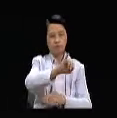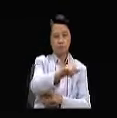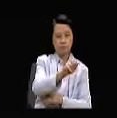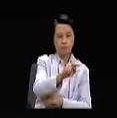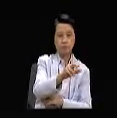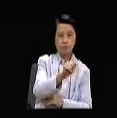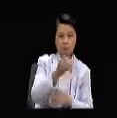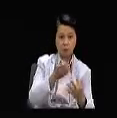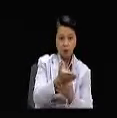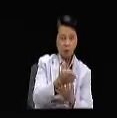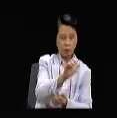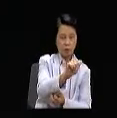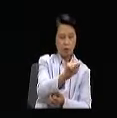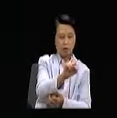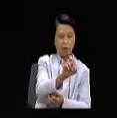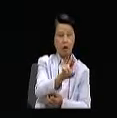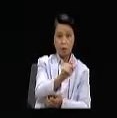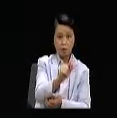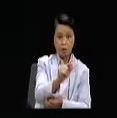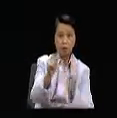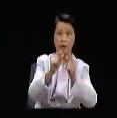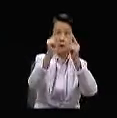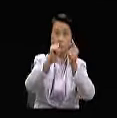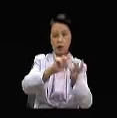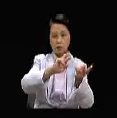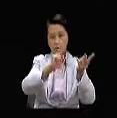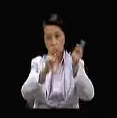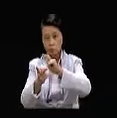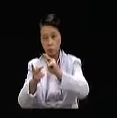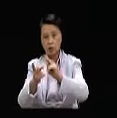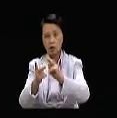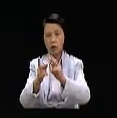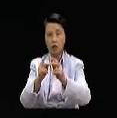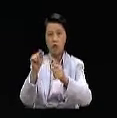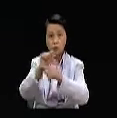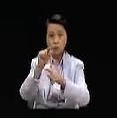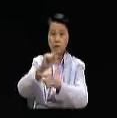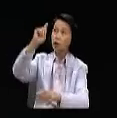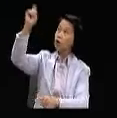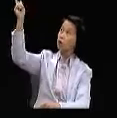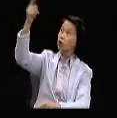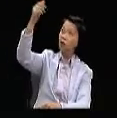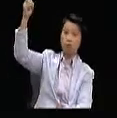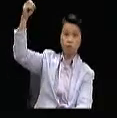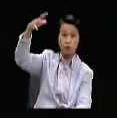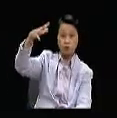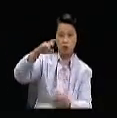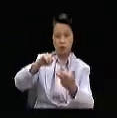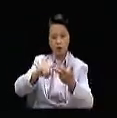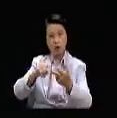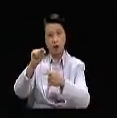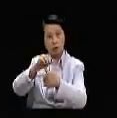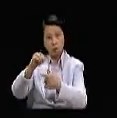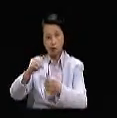tenaga melalui arah batu dan juga gas nih kepada salam misalnya sekarang ini ada hidrogen